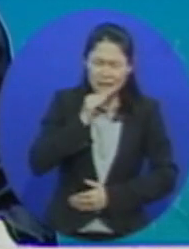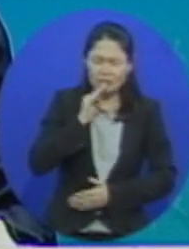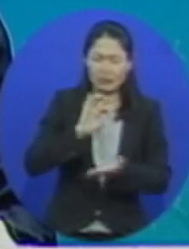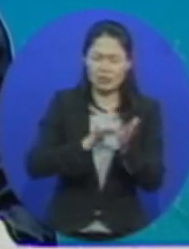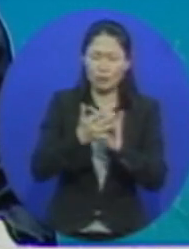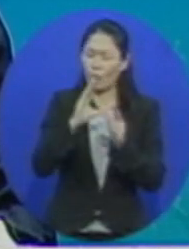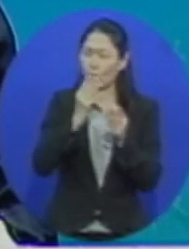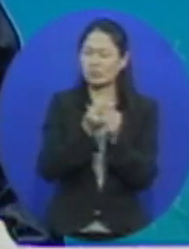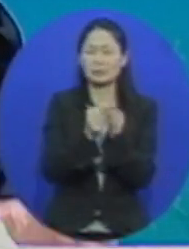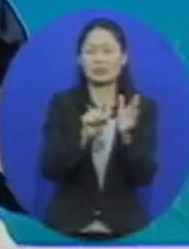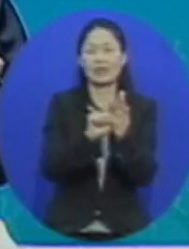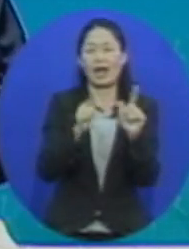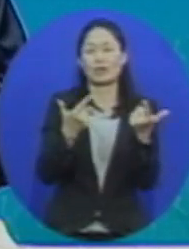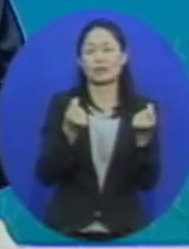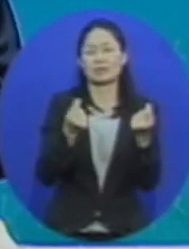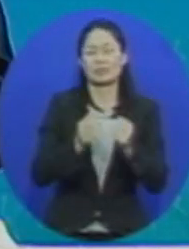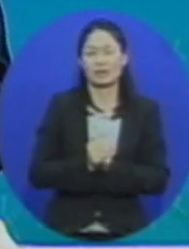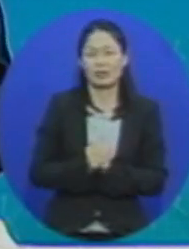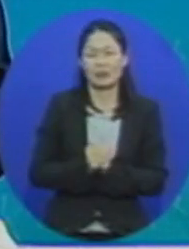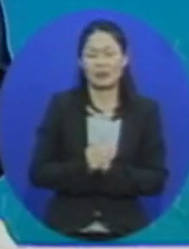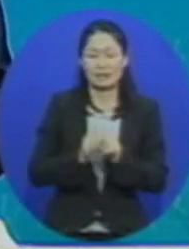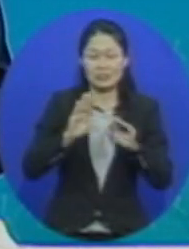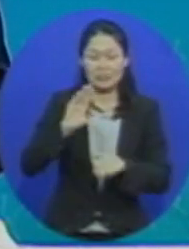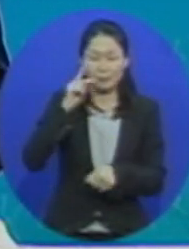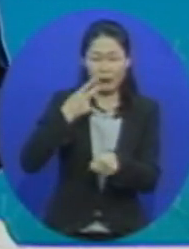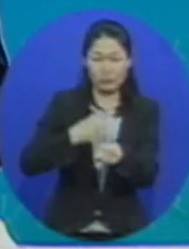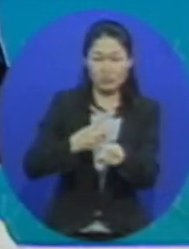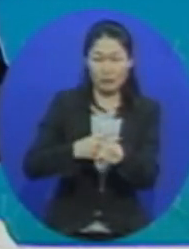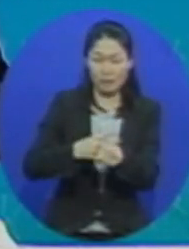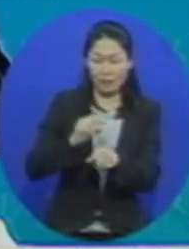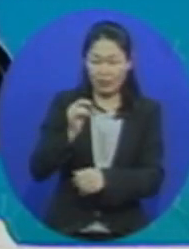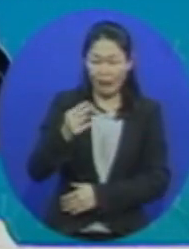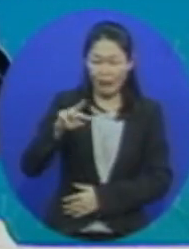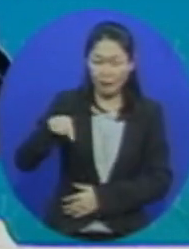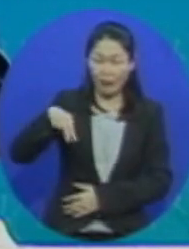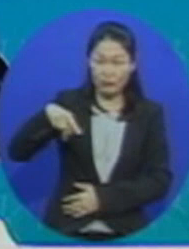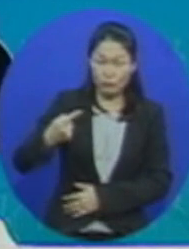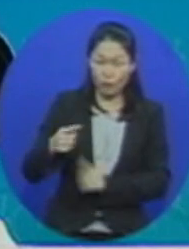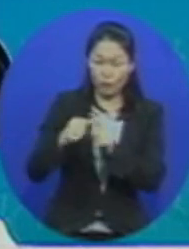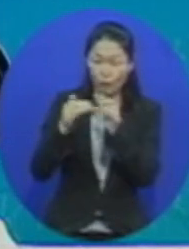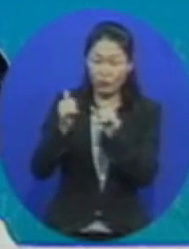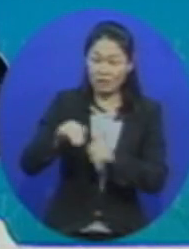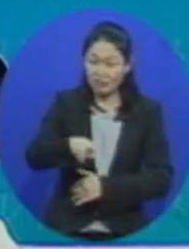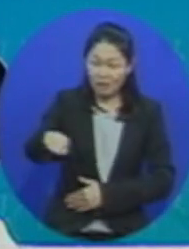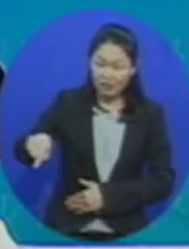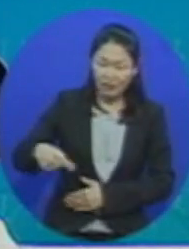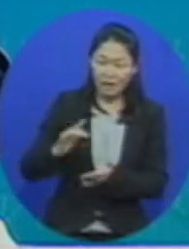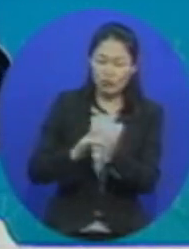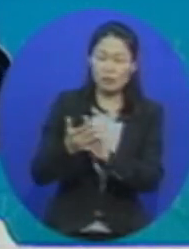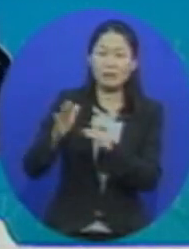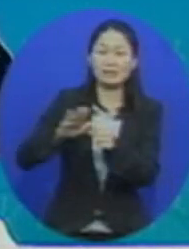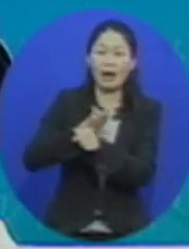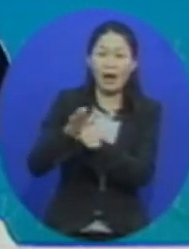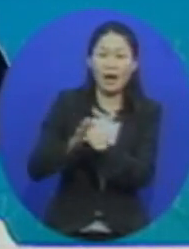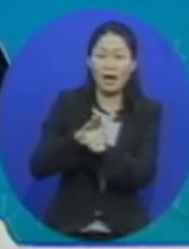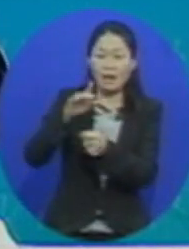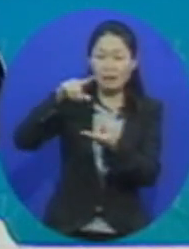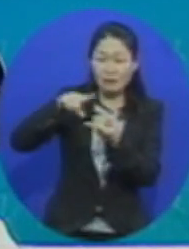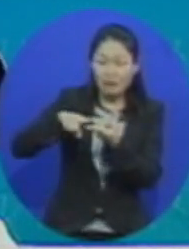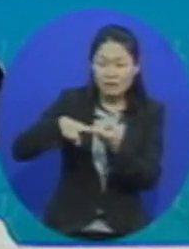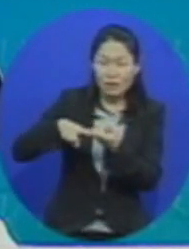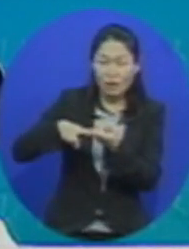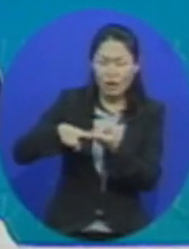아니라는 거죠 사도 바울이 지금 앱에서 교우들에게 예수님에 대해서 예수님의 사랑에 대해서 더 깊이